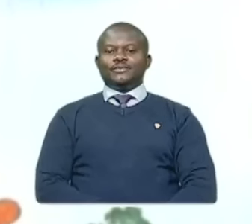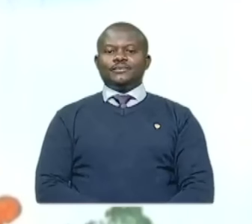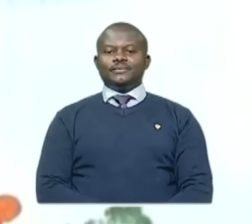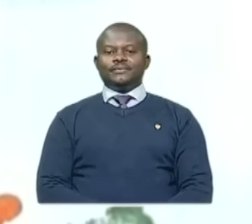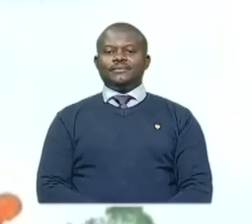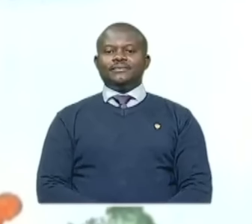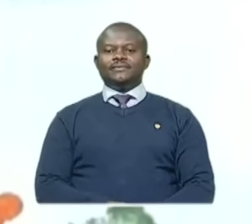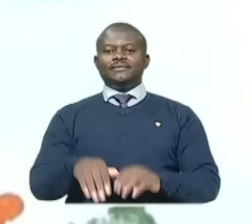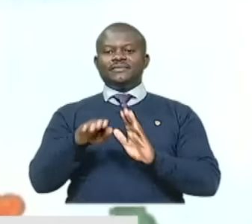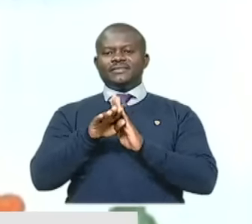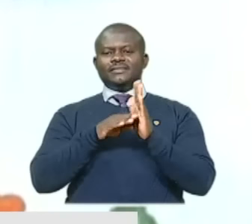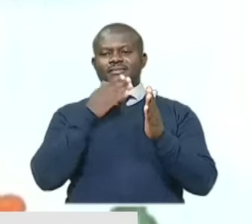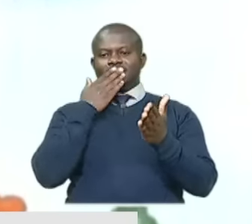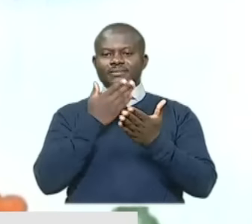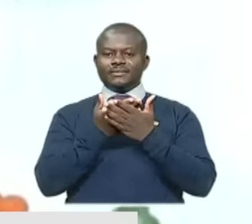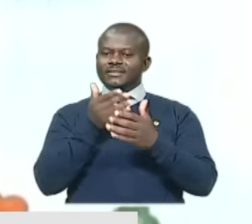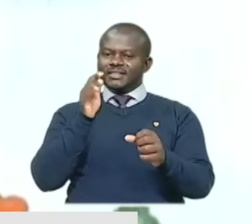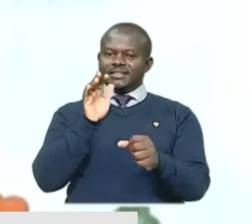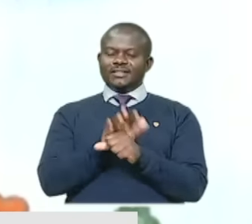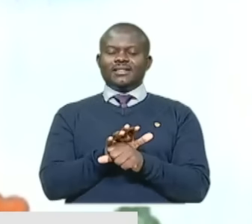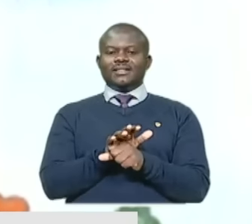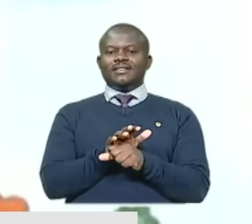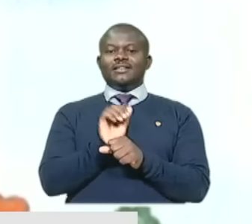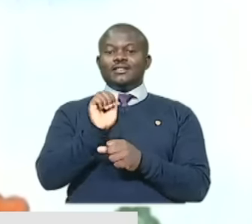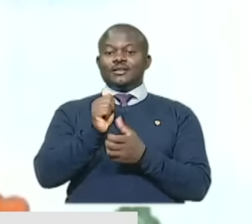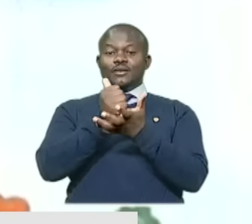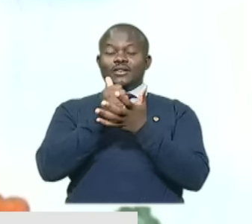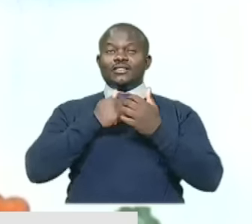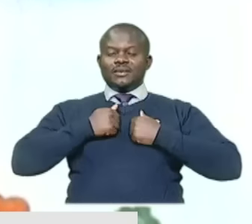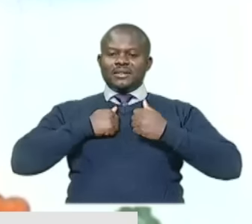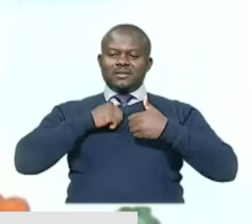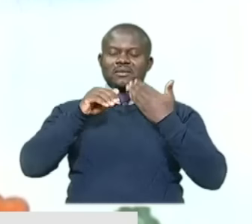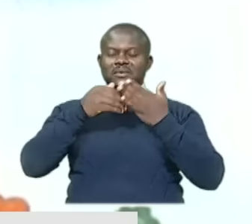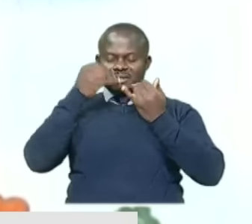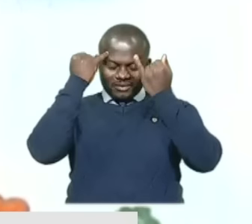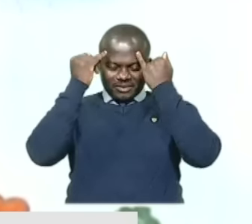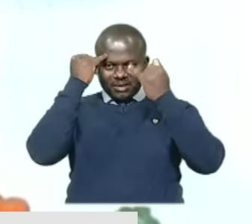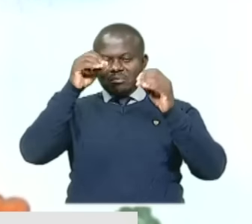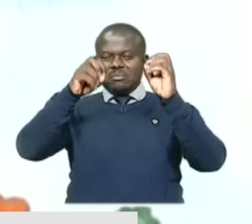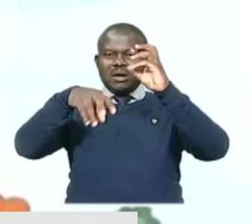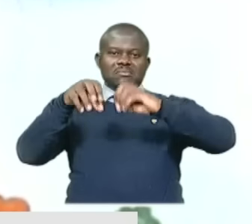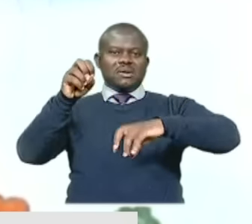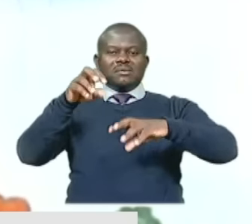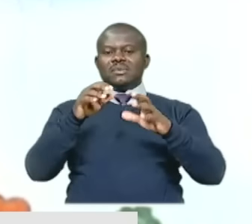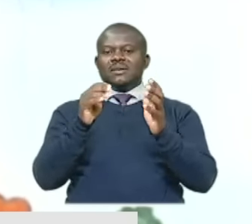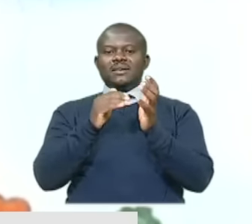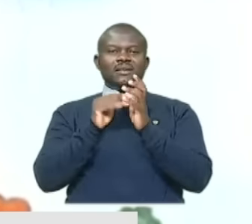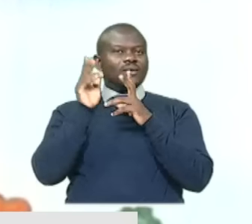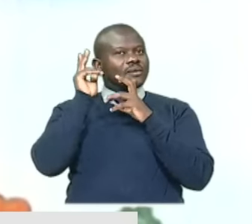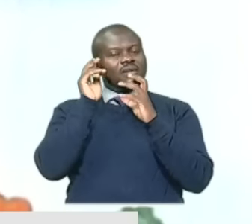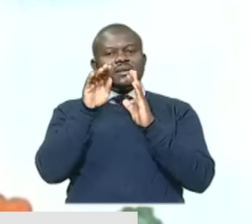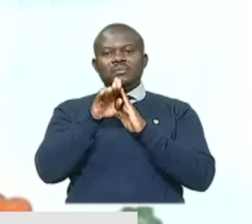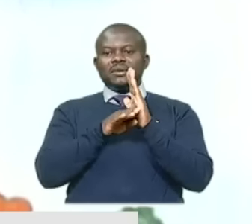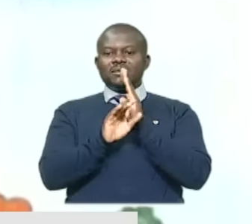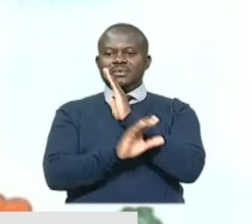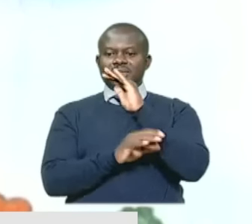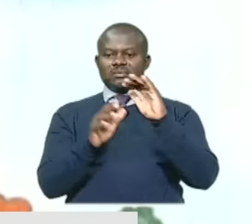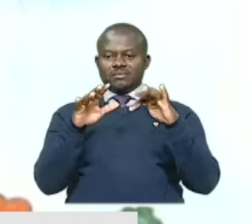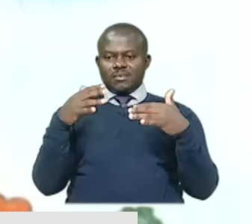nziza cyane ituma umunyarwanda wese ashaka gutanga igitekerezo no kumva aho gahunda z'igihugu